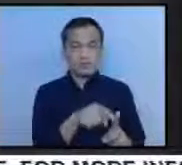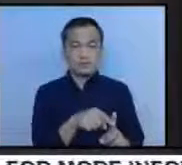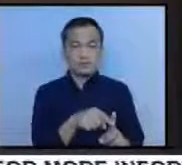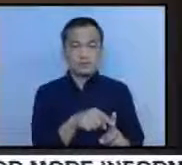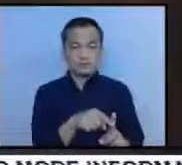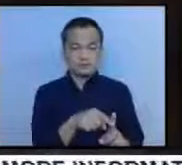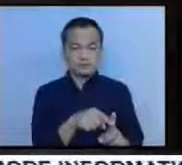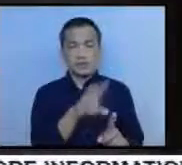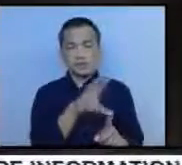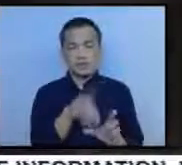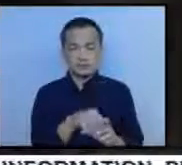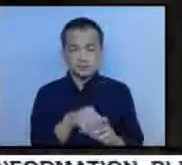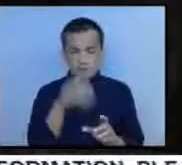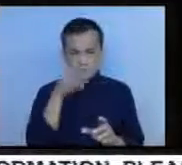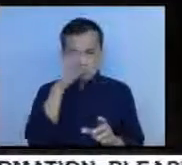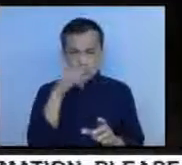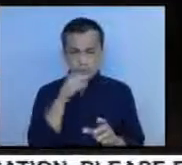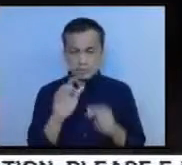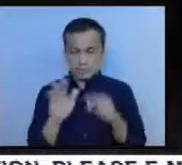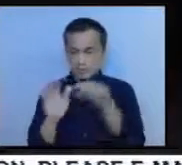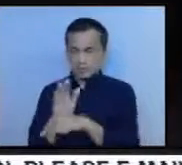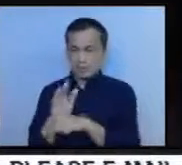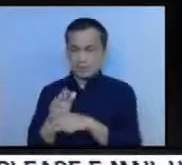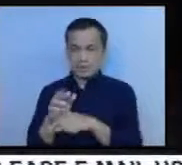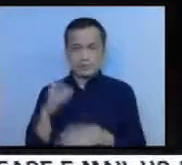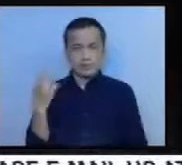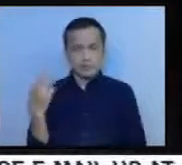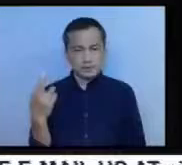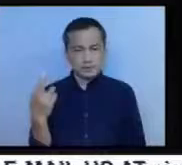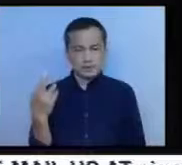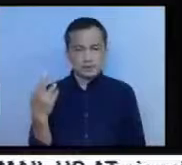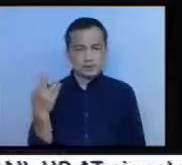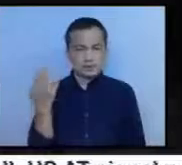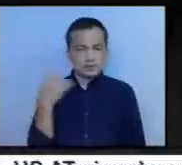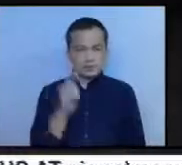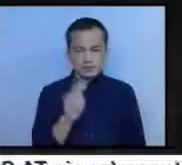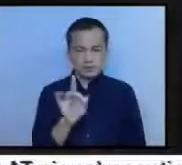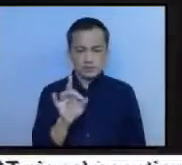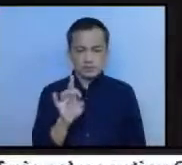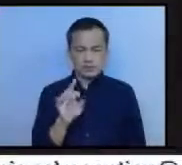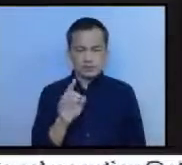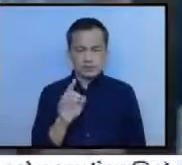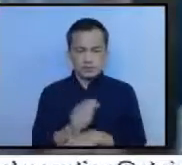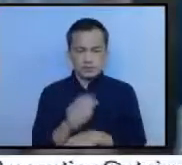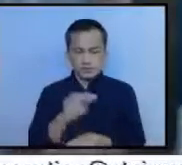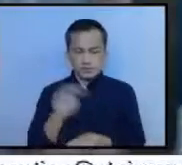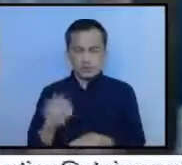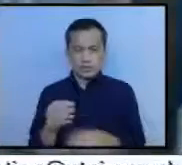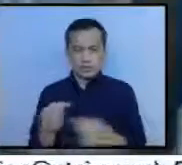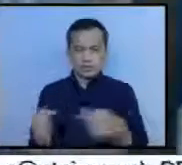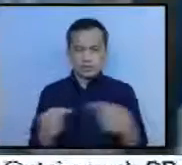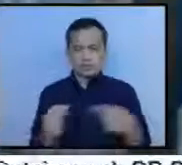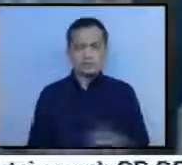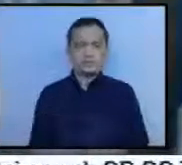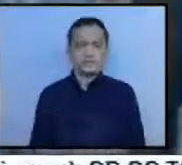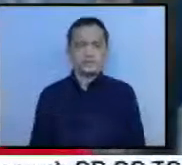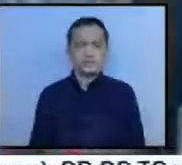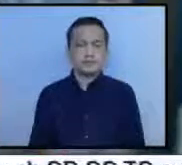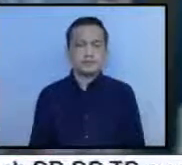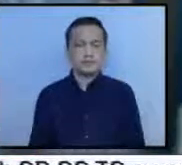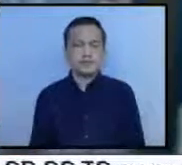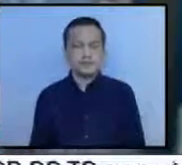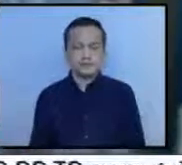umano ang lalaki sa pagpatay sa matalik nitong kaibigan noong 2018 sa Tondo, Manila dahil sa alitan. Aba nagiinuman daw